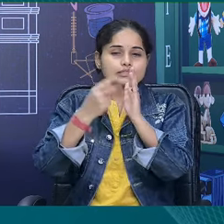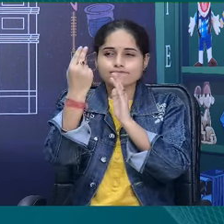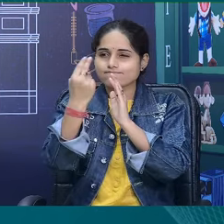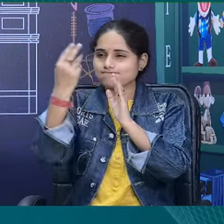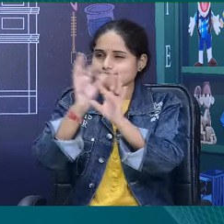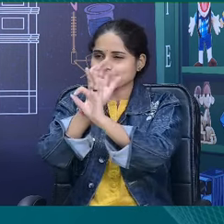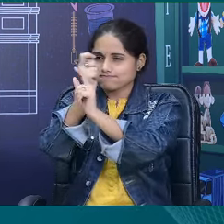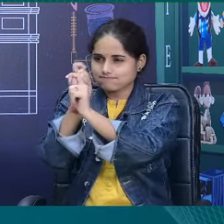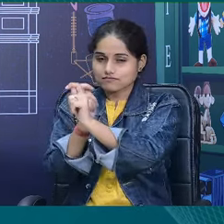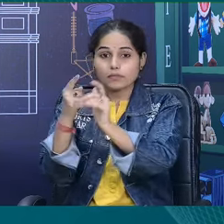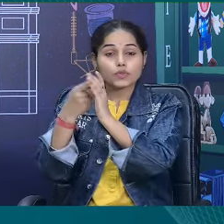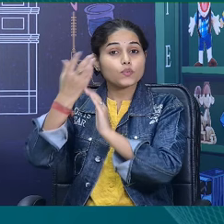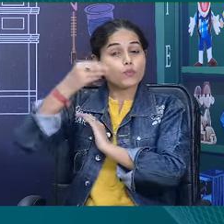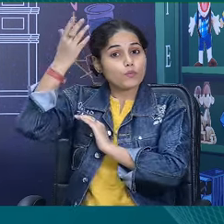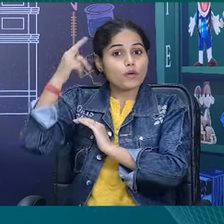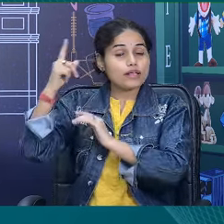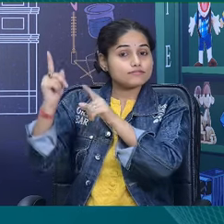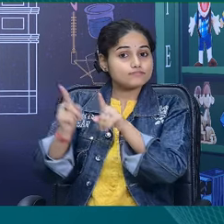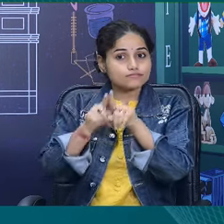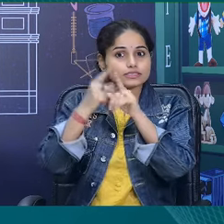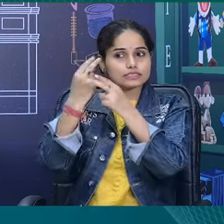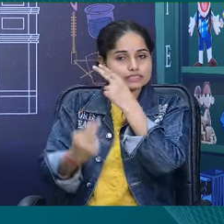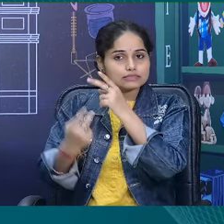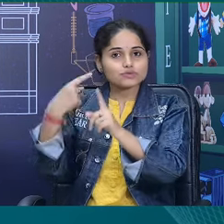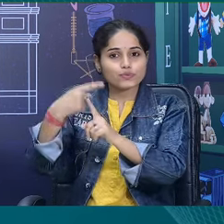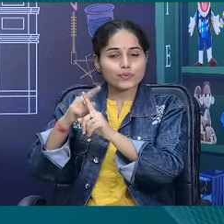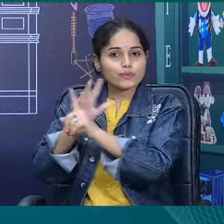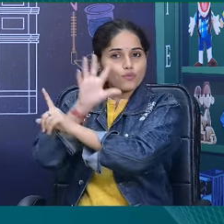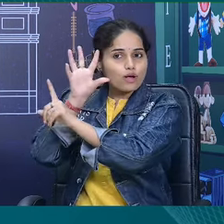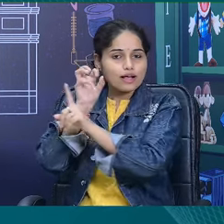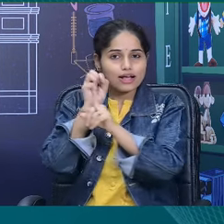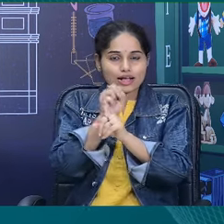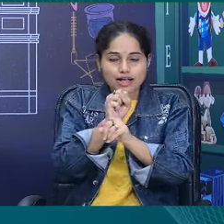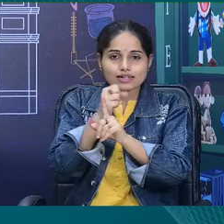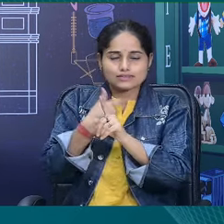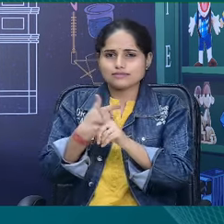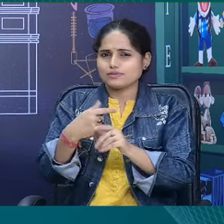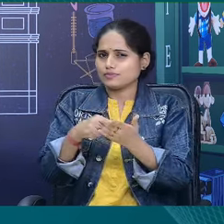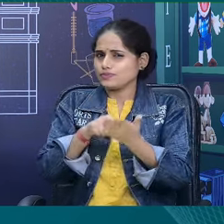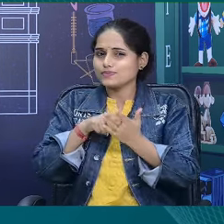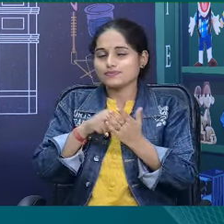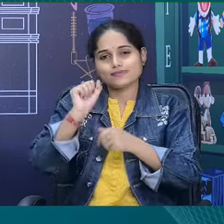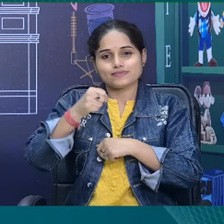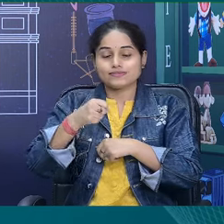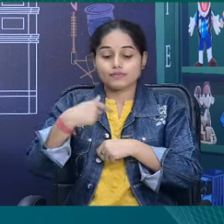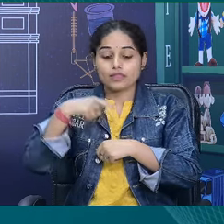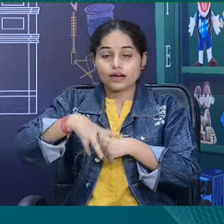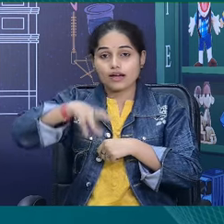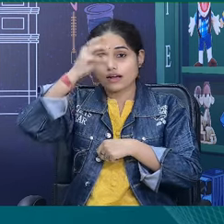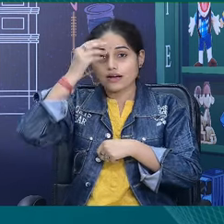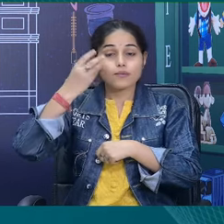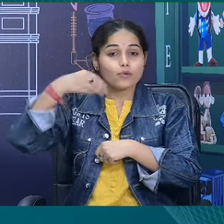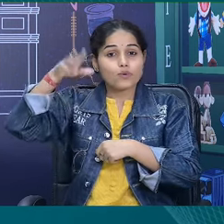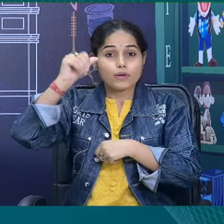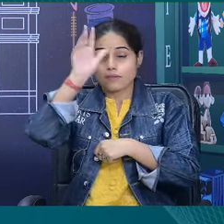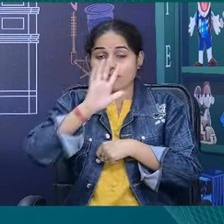सारी कहीं ना कहीं उस दौर की कहानी या उस दौर का इतिहास भी हमें बताती है बिलकुल सर तो एक तरह से जो जब हम पढ़ रहे हैं आधुनिक भारतीय